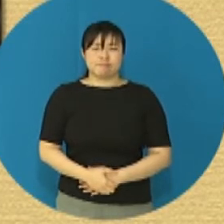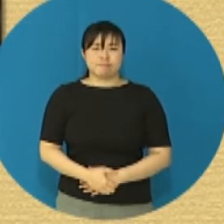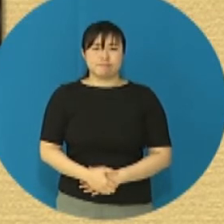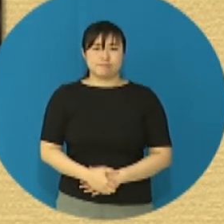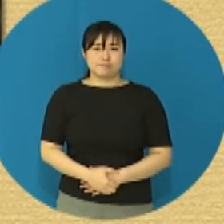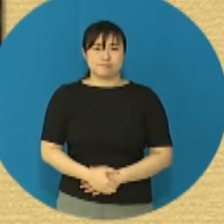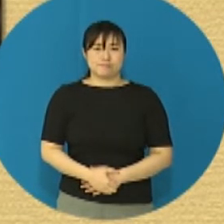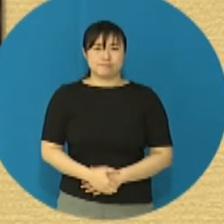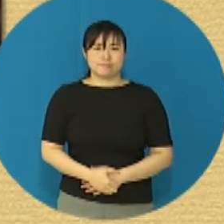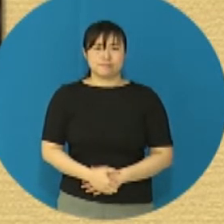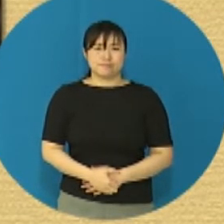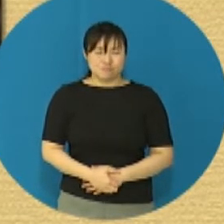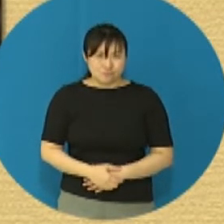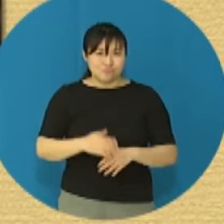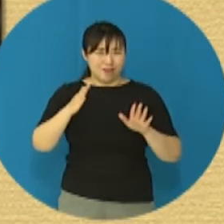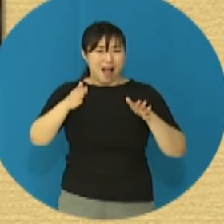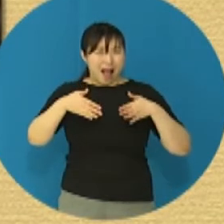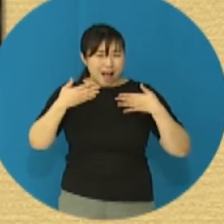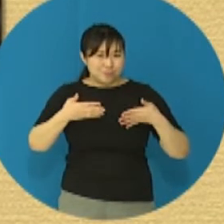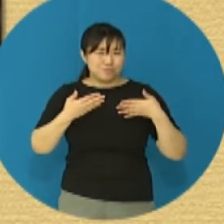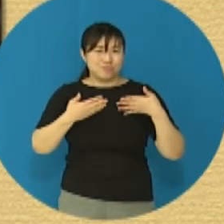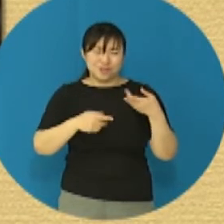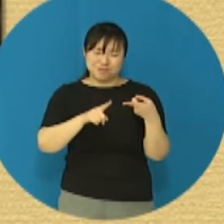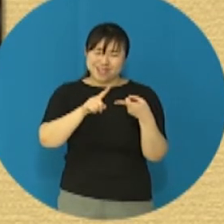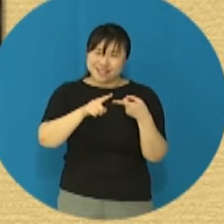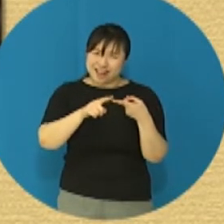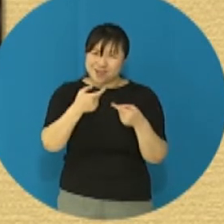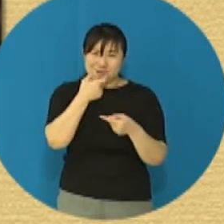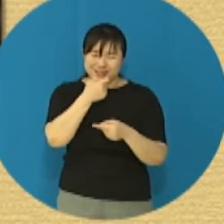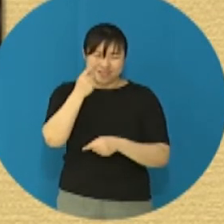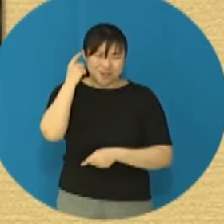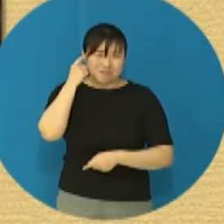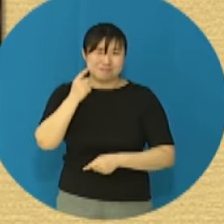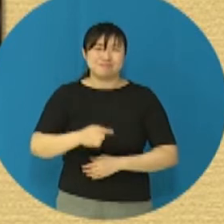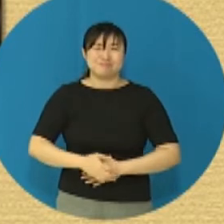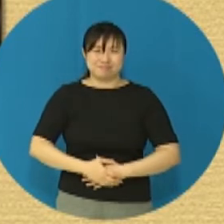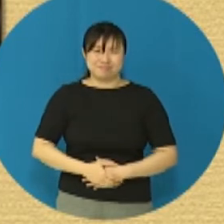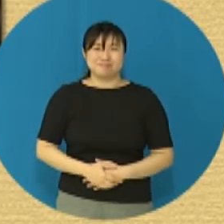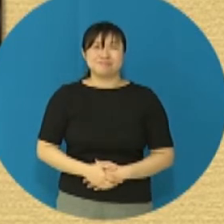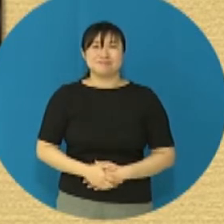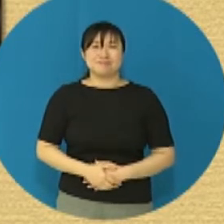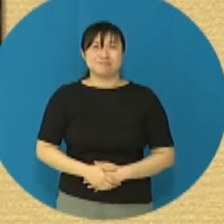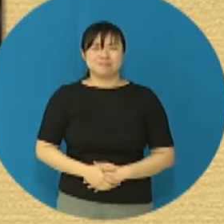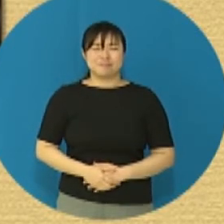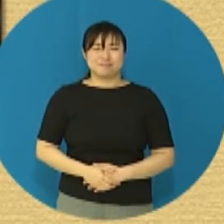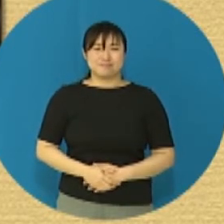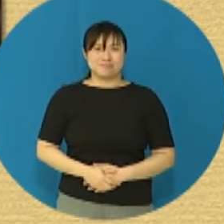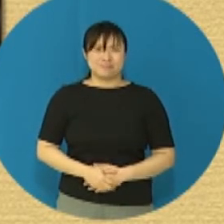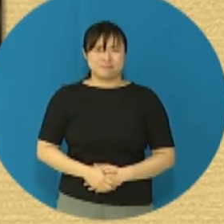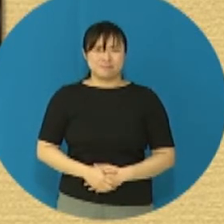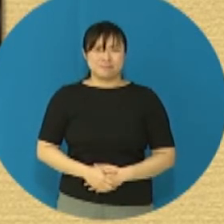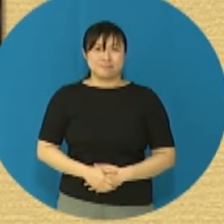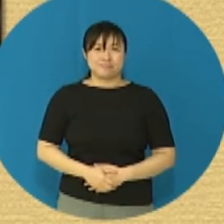ツですね。 そうです、春にぴったりの。 これは春らしい一品ですね。